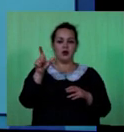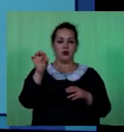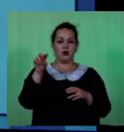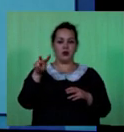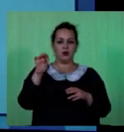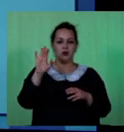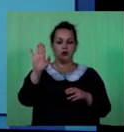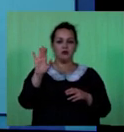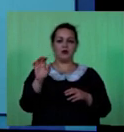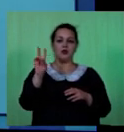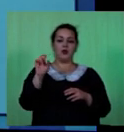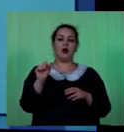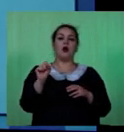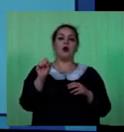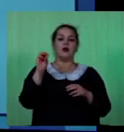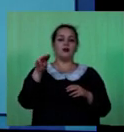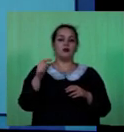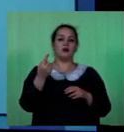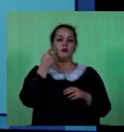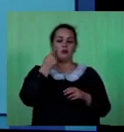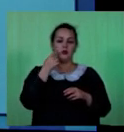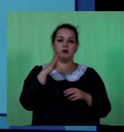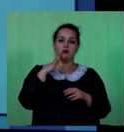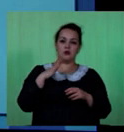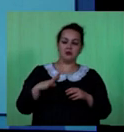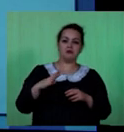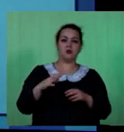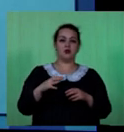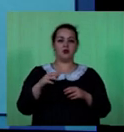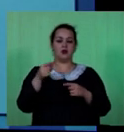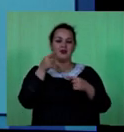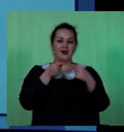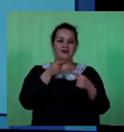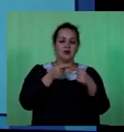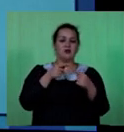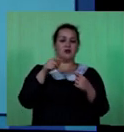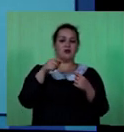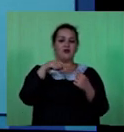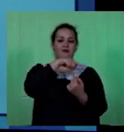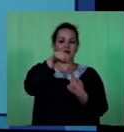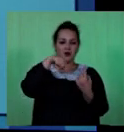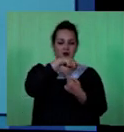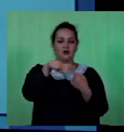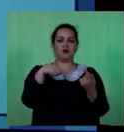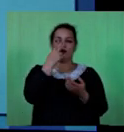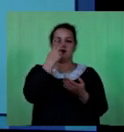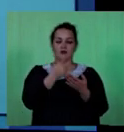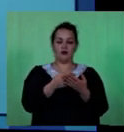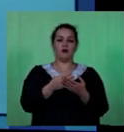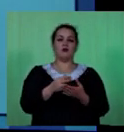исключения. Обидеть, терпеть, зависеть, вертеть,